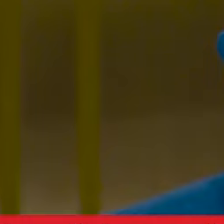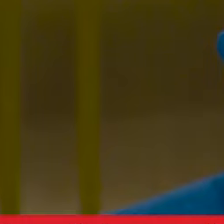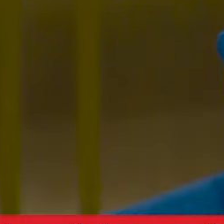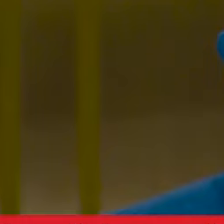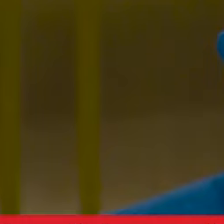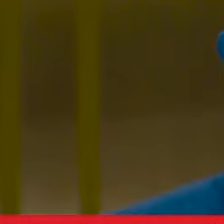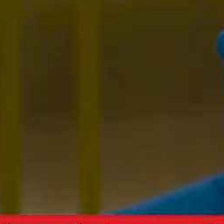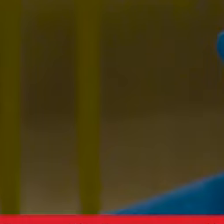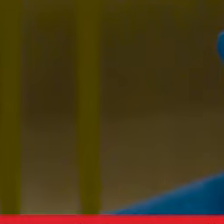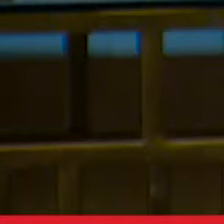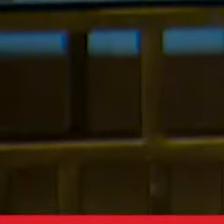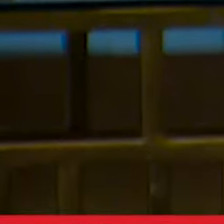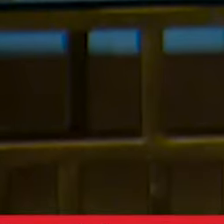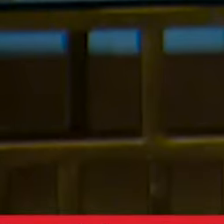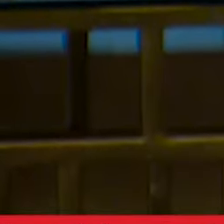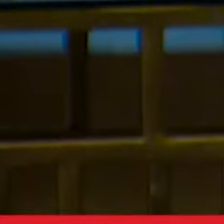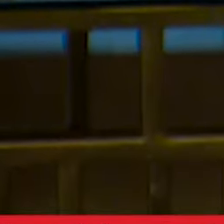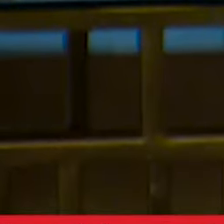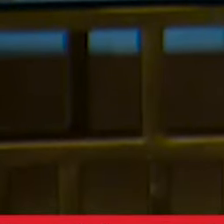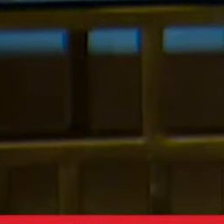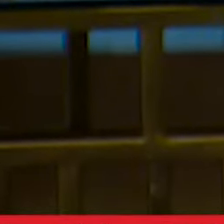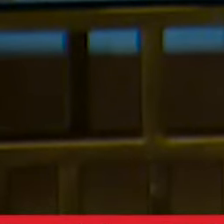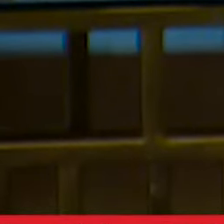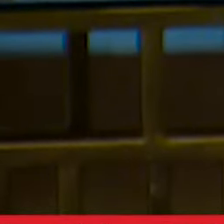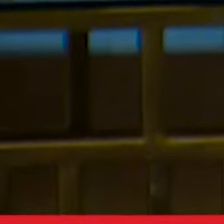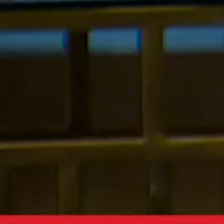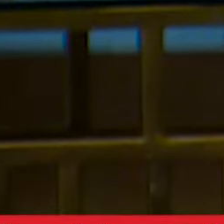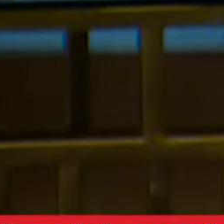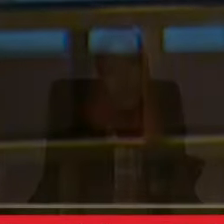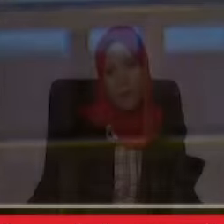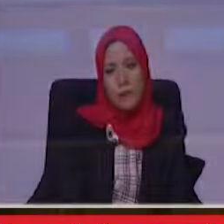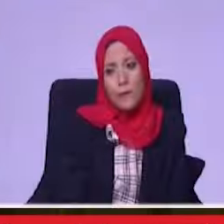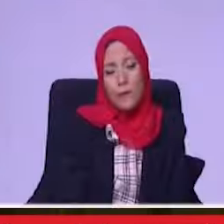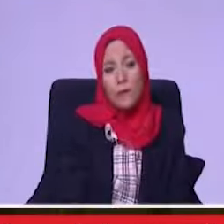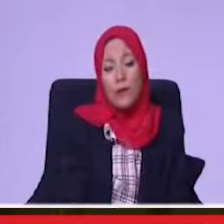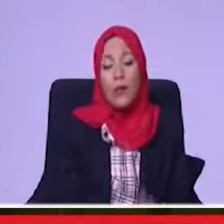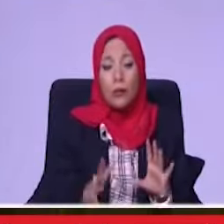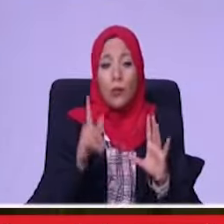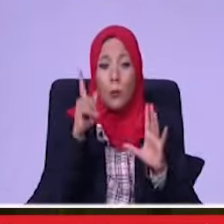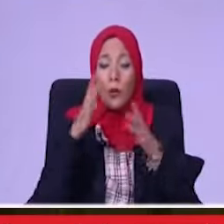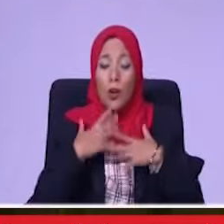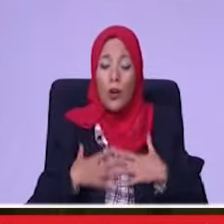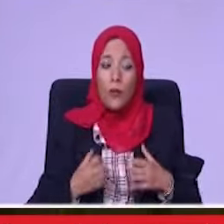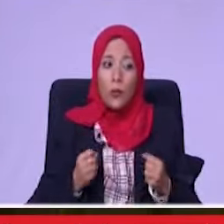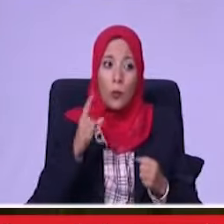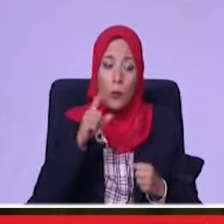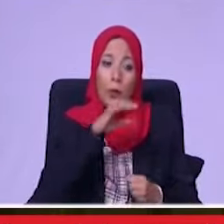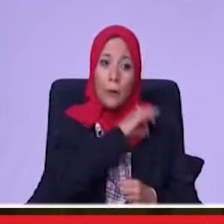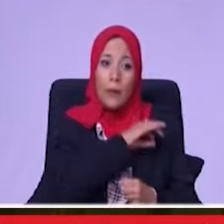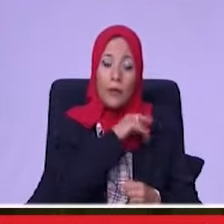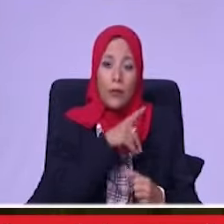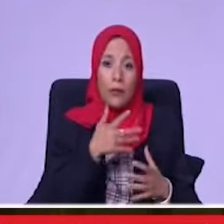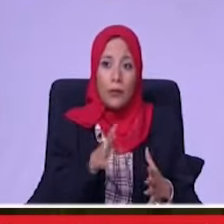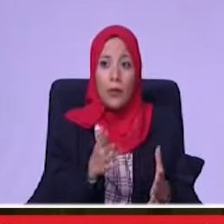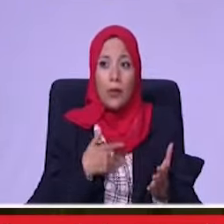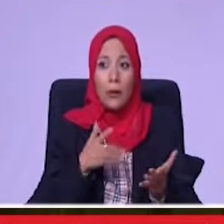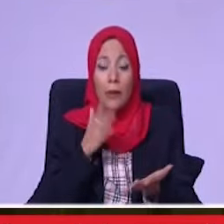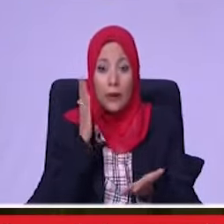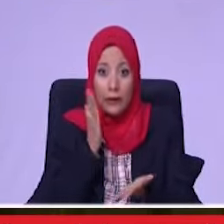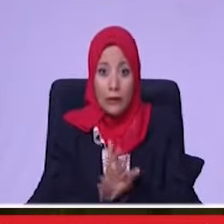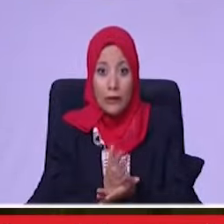الكافرين. صدق الله العظيم. أحسنت يا ابني، ربنا يحفظك ويبارك فيك. هو بالتأكيد أنا حبيت